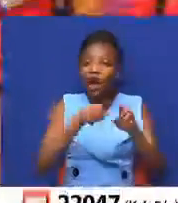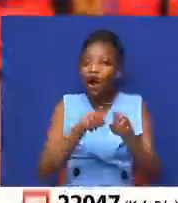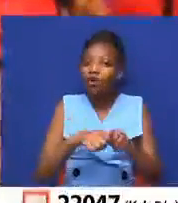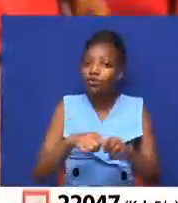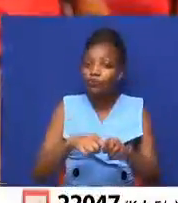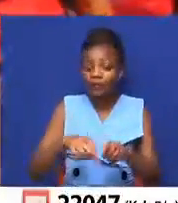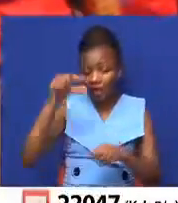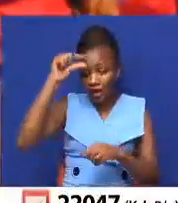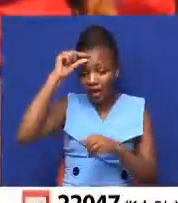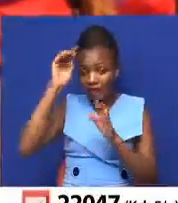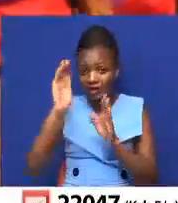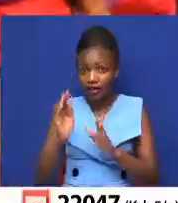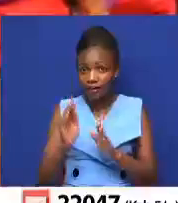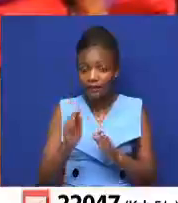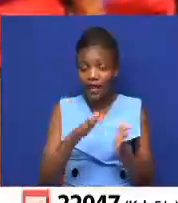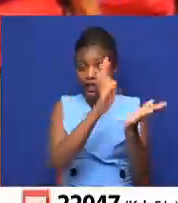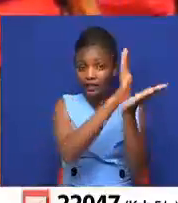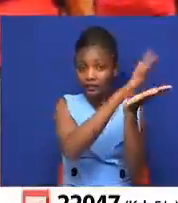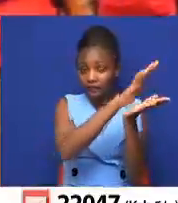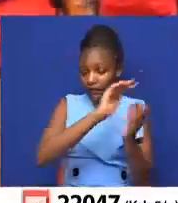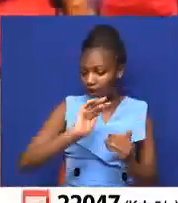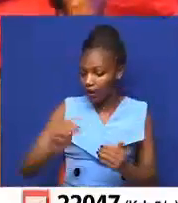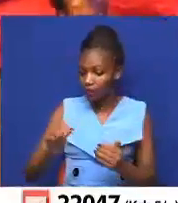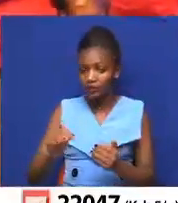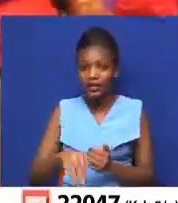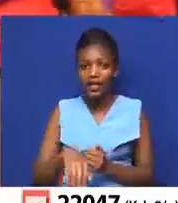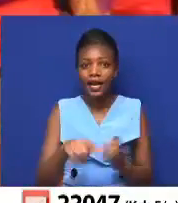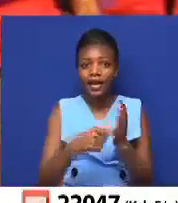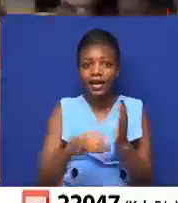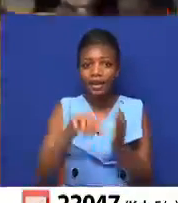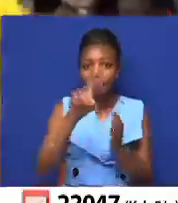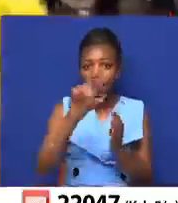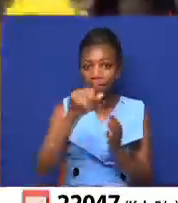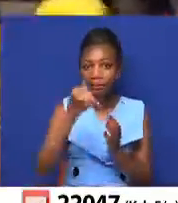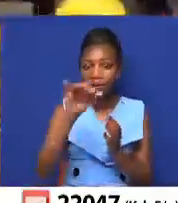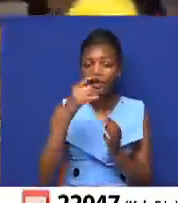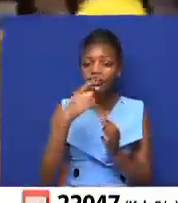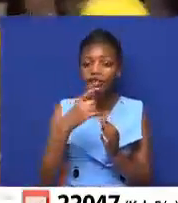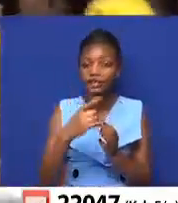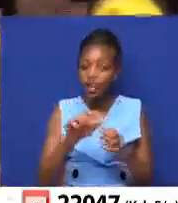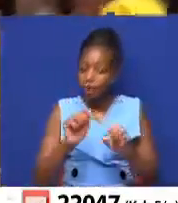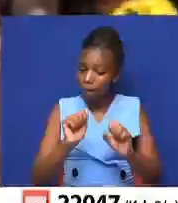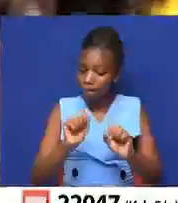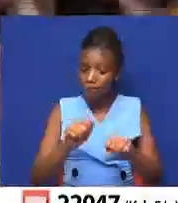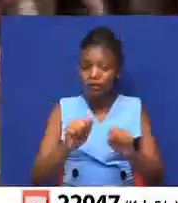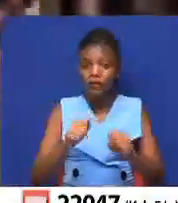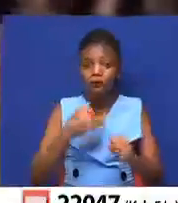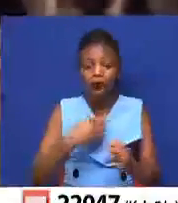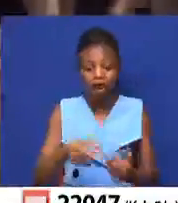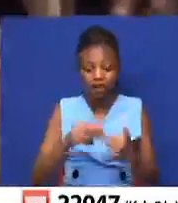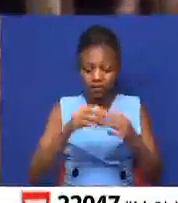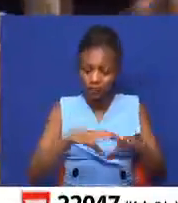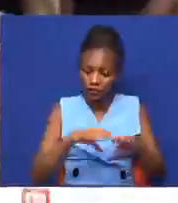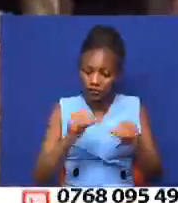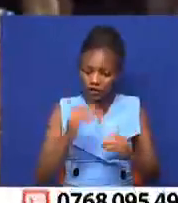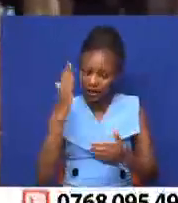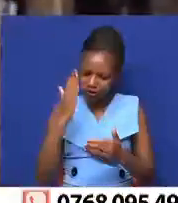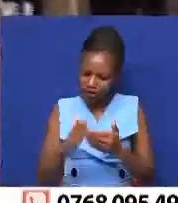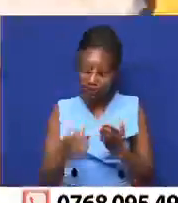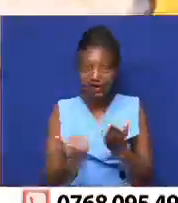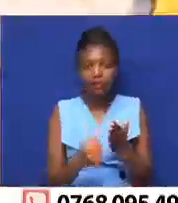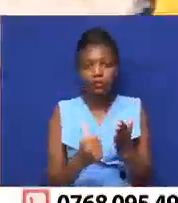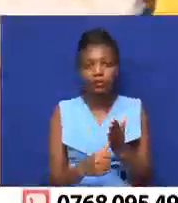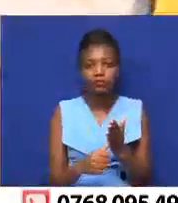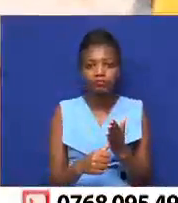hilo, gavana wa kaunti ya Tana River, Dado Godana, amesema kuwa suluhisho la kipekee la kumaliza janga hili